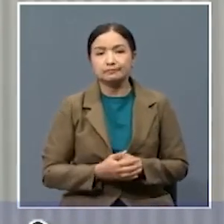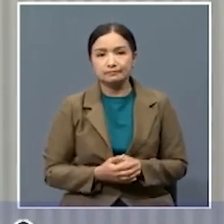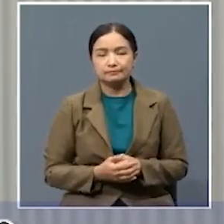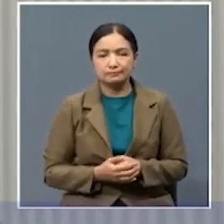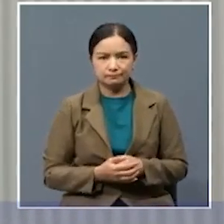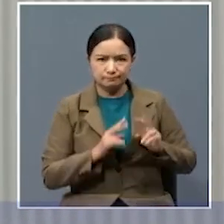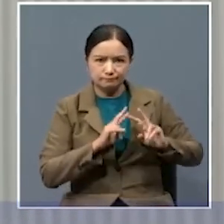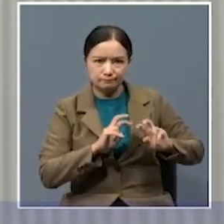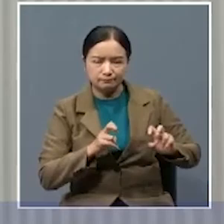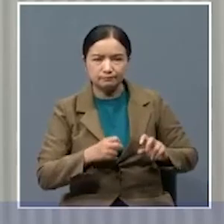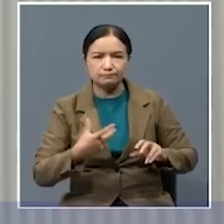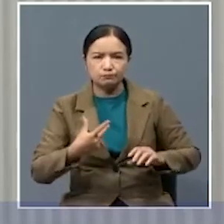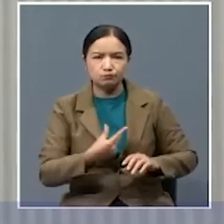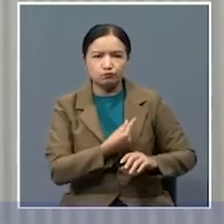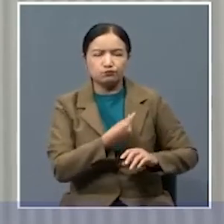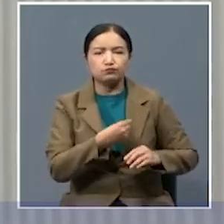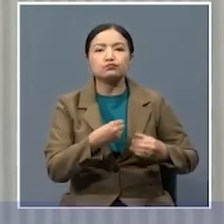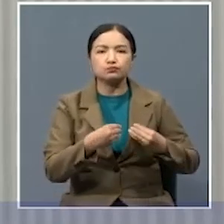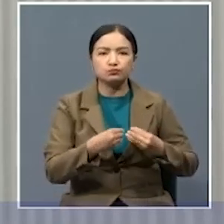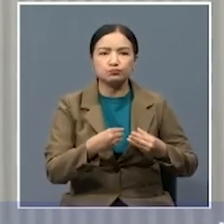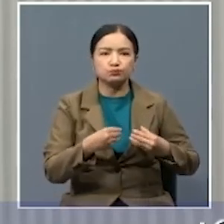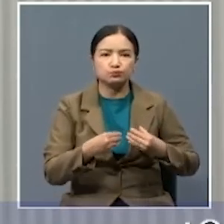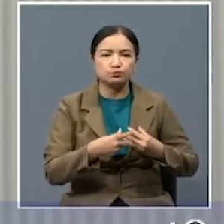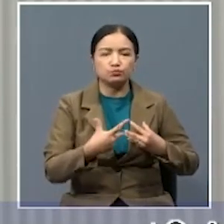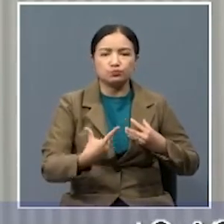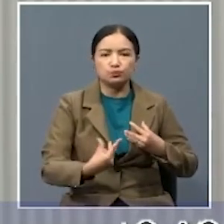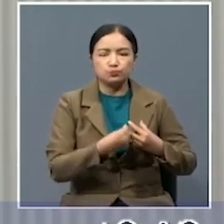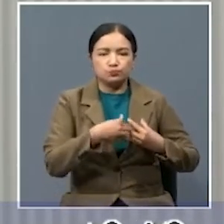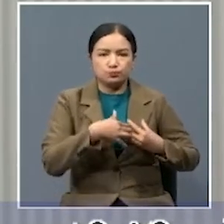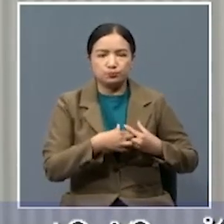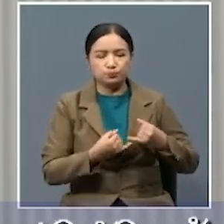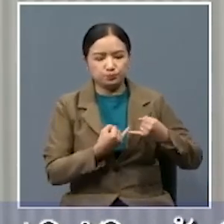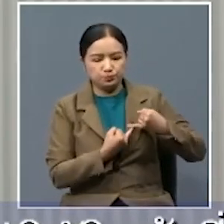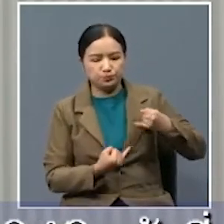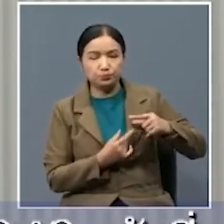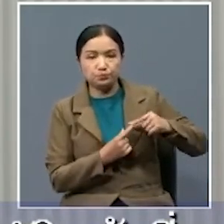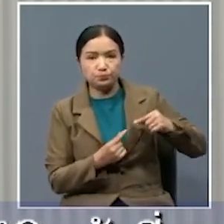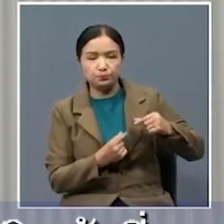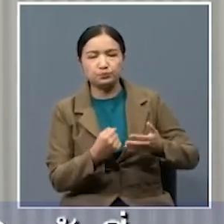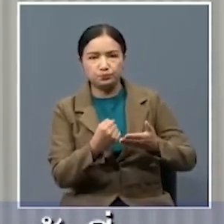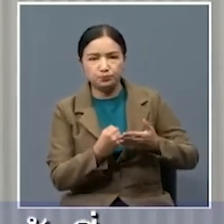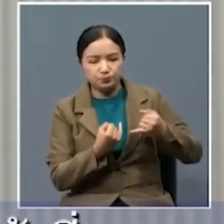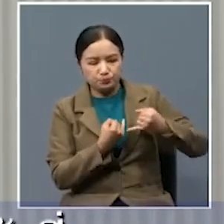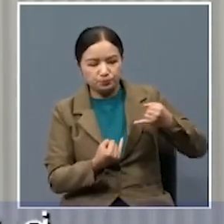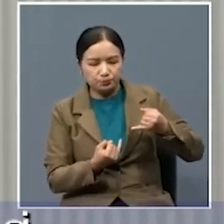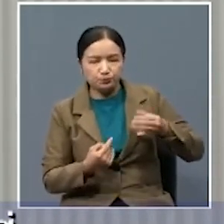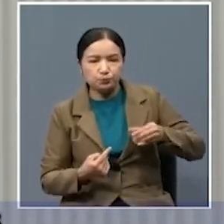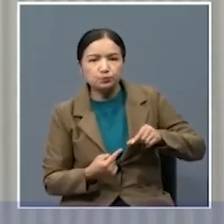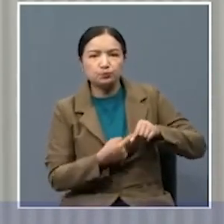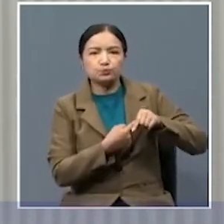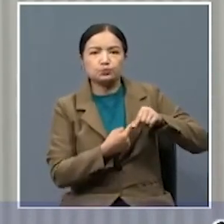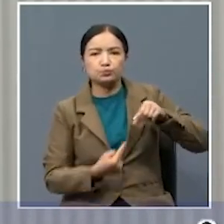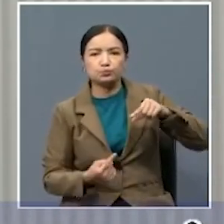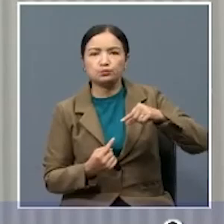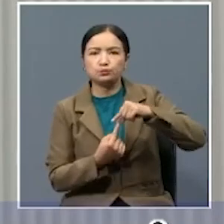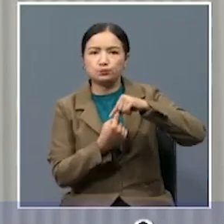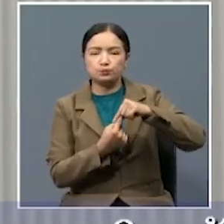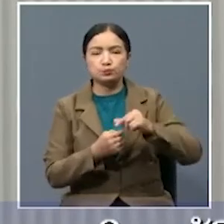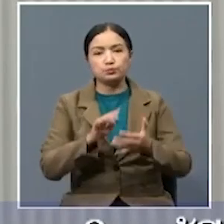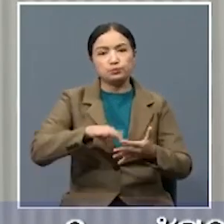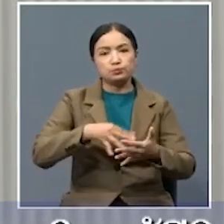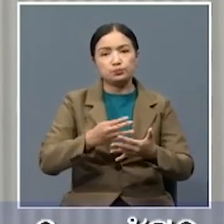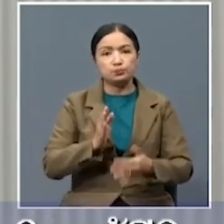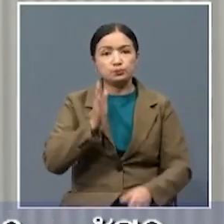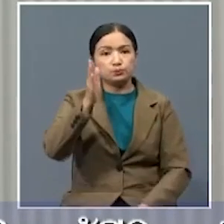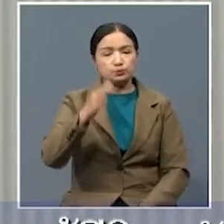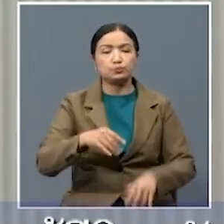การวินิจฉัยโดยการฉีดสีเพิ่งหลังจากฉีดสีแล้วพบหัวใจตีบเราก็ทำมาตรการแก้ไขเส้นเลือดครับผมและแผนในอนาคตต่อไปในโรงพยาบา